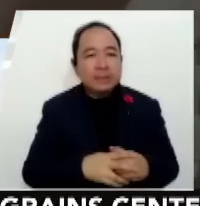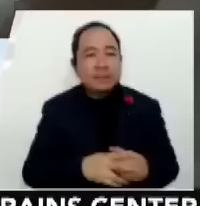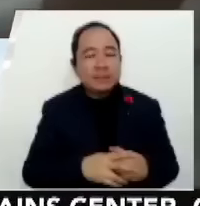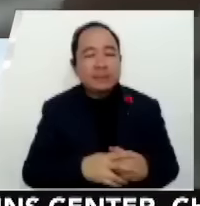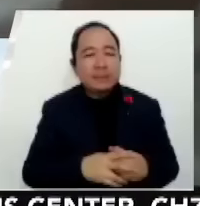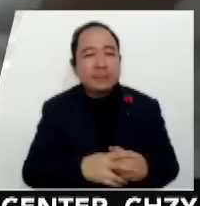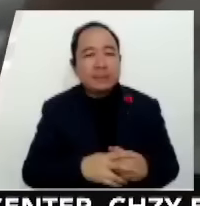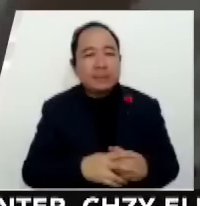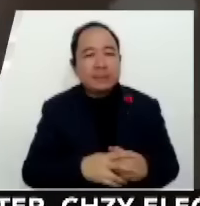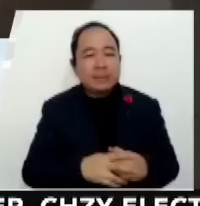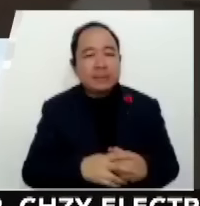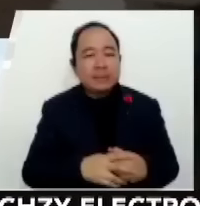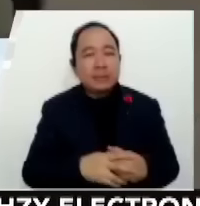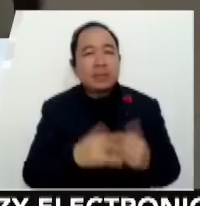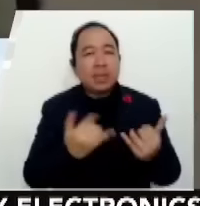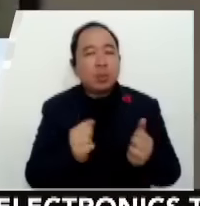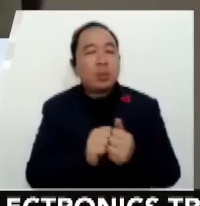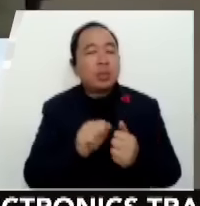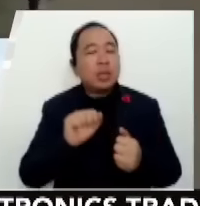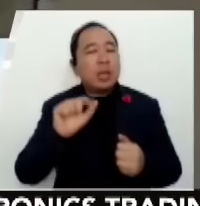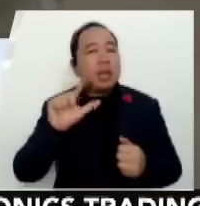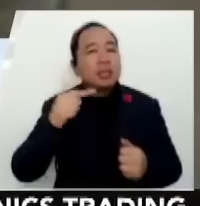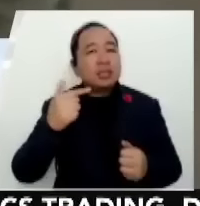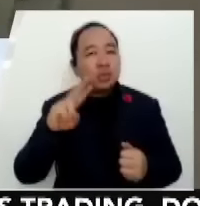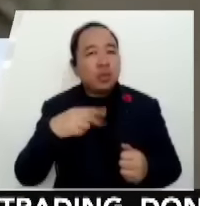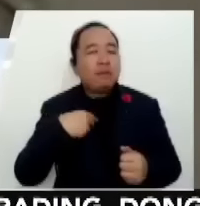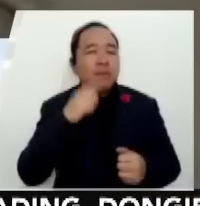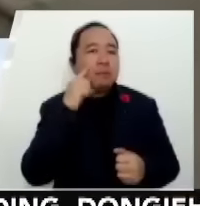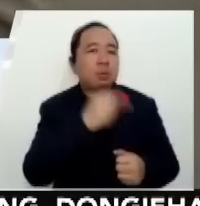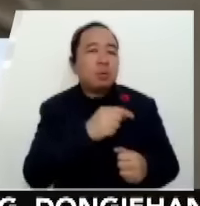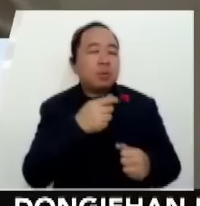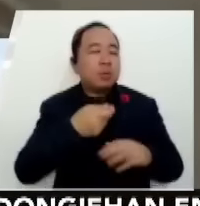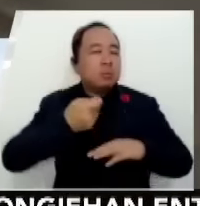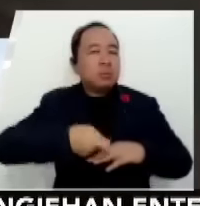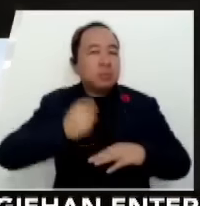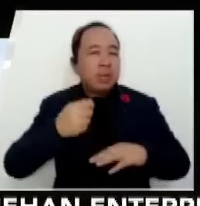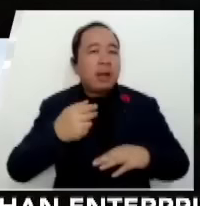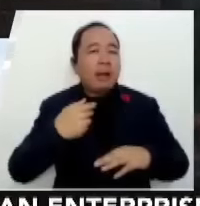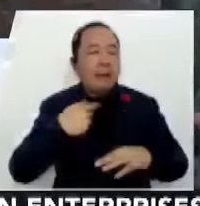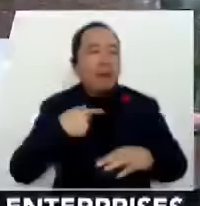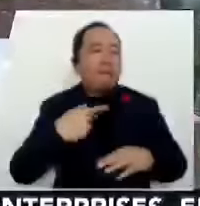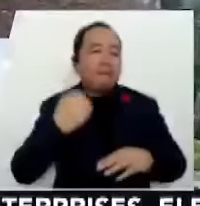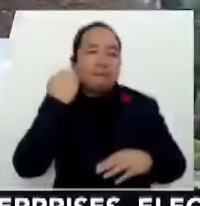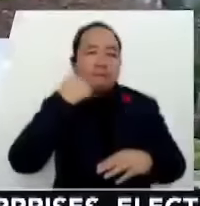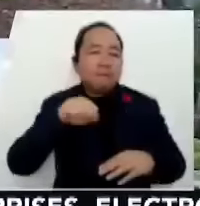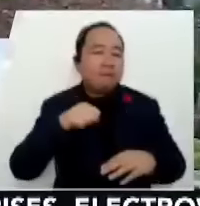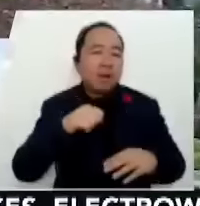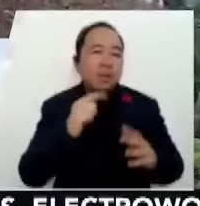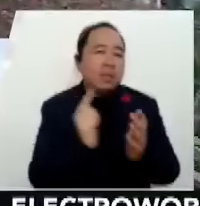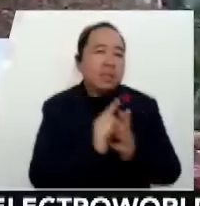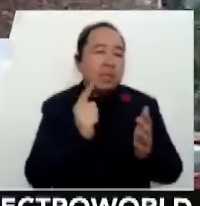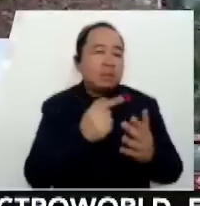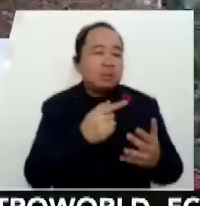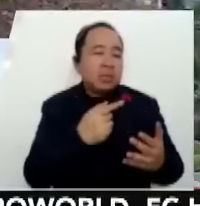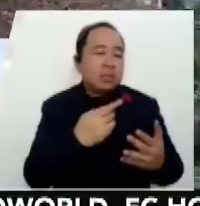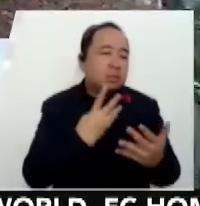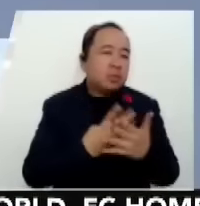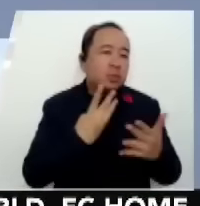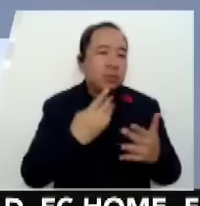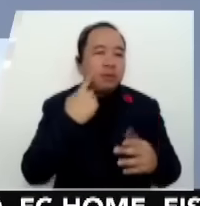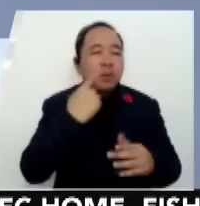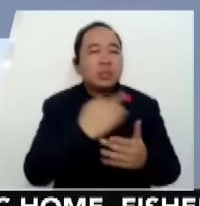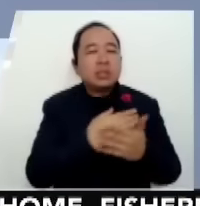Sa tulong ng Valenzuela LGU, nagsampa sila sa piskalya ng reklamong slight at serious illegal detention laban sa ilang empleyado ng East Medical